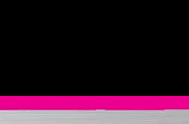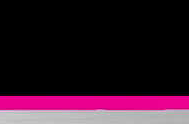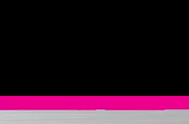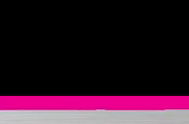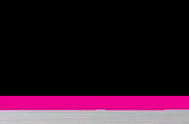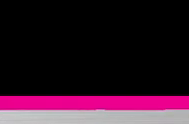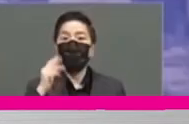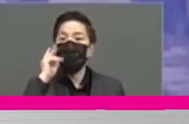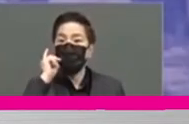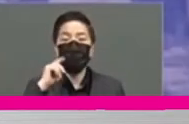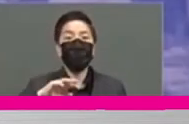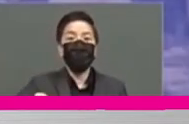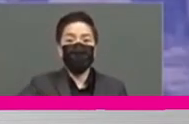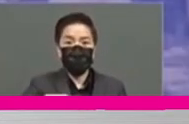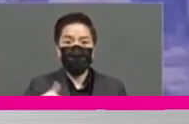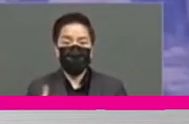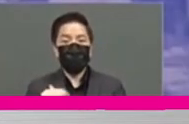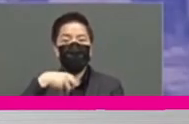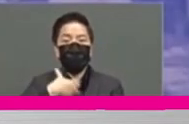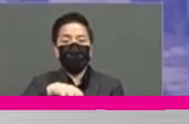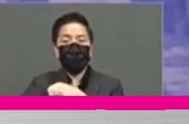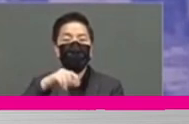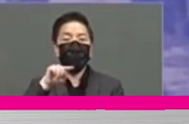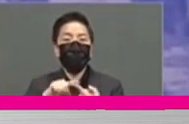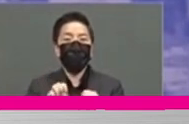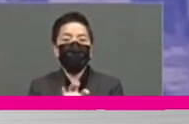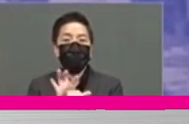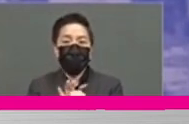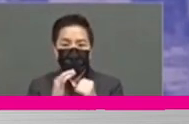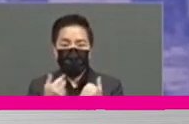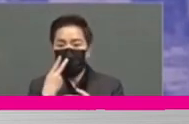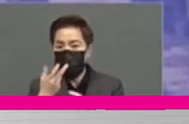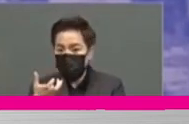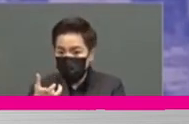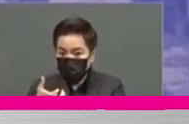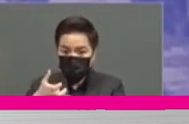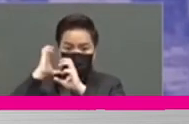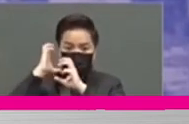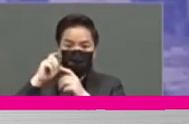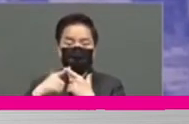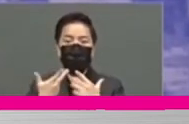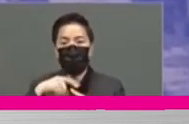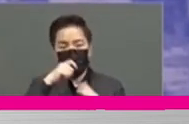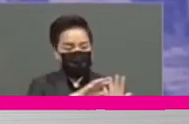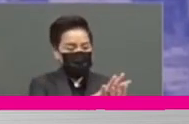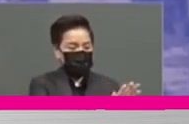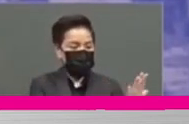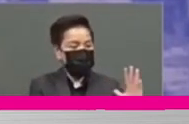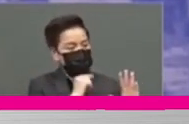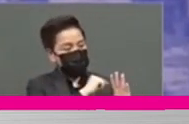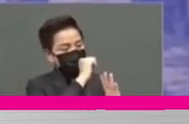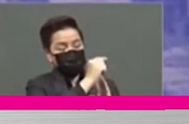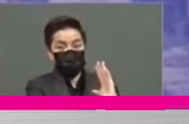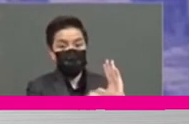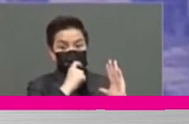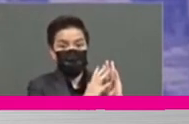เป็นคนเลือกฝั่งค่ะแพทย์หญิงอภิสมัยศรีรังสรรค์รองโฆษกสบค.แถลงความคืบหน้าการเปิดรับนักท่องเที่ยวเข้าพื้นที่กรุงเทพหรือที่เรียกกันว่าก